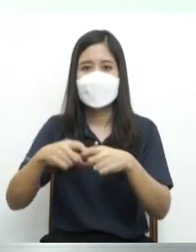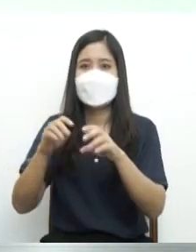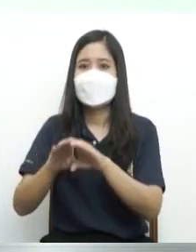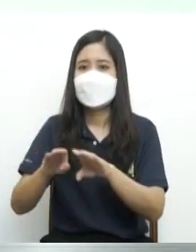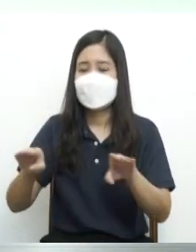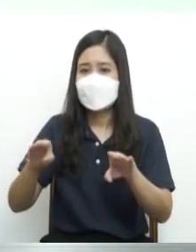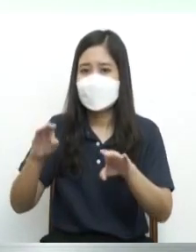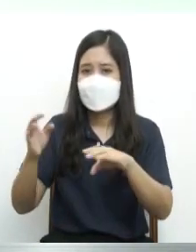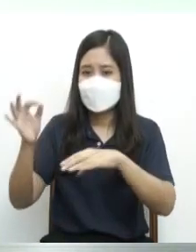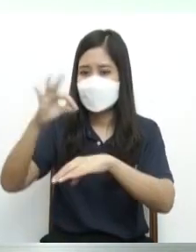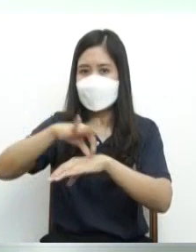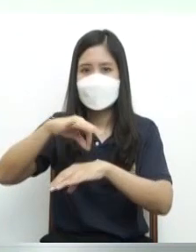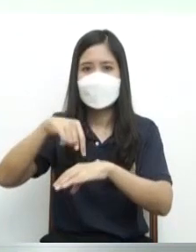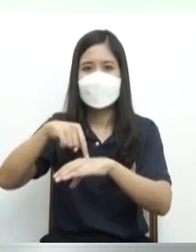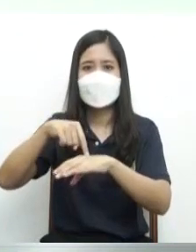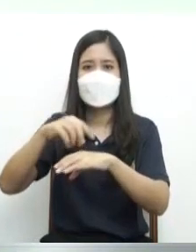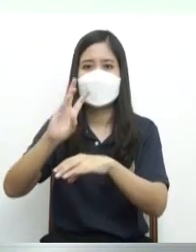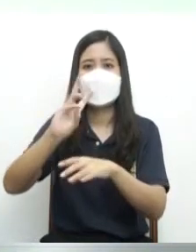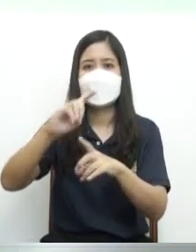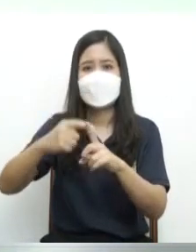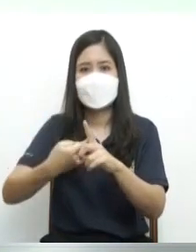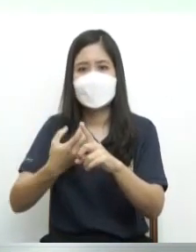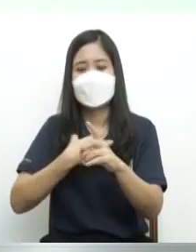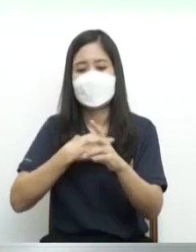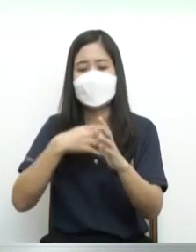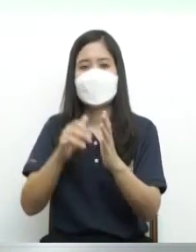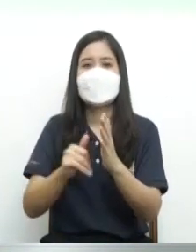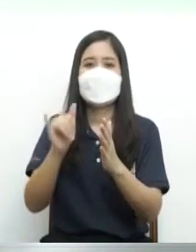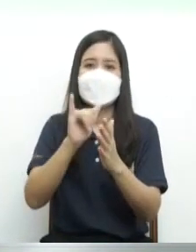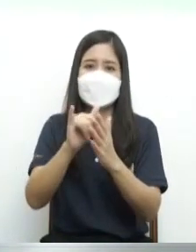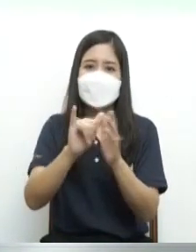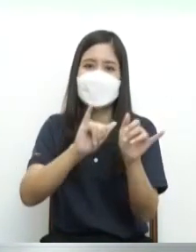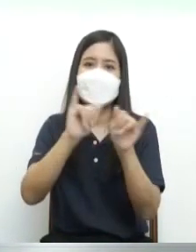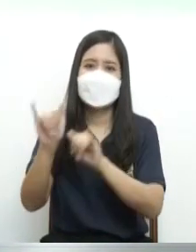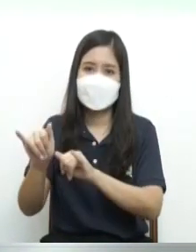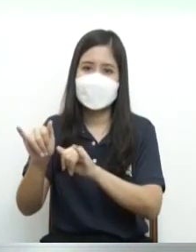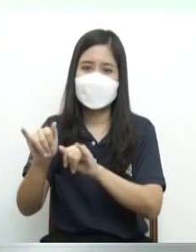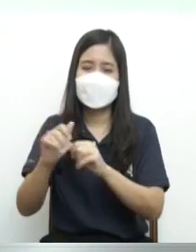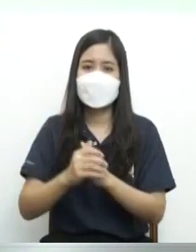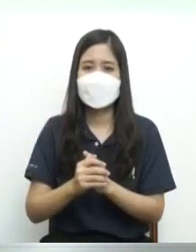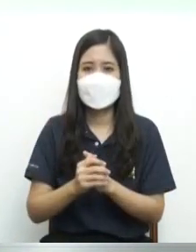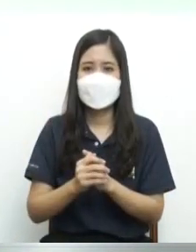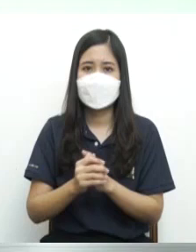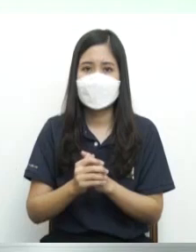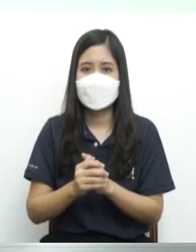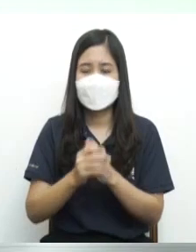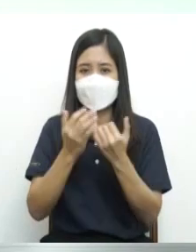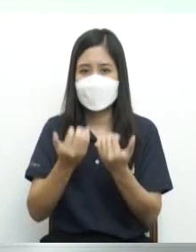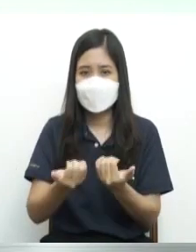นสมัยก่อนทดลองราชการ6เดือน6เดือนขอกลับขอย้ายลงมาเป็นอย่างนั้นตลอดผมอยู่ที่แม่สวยนี่3